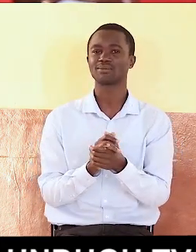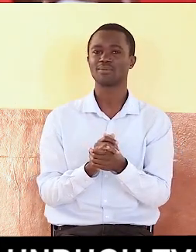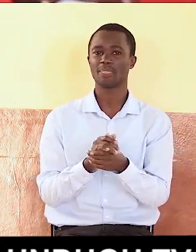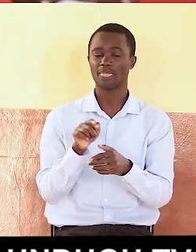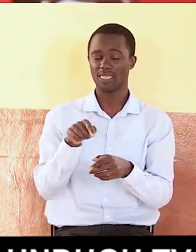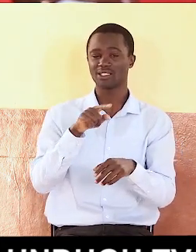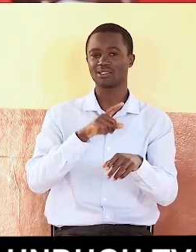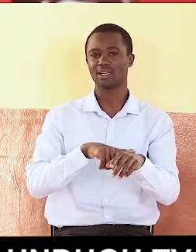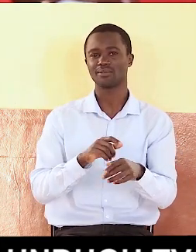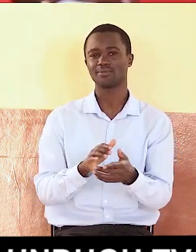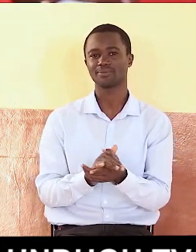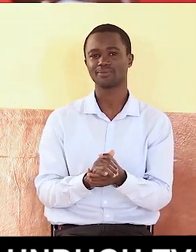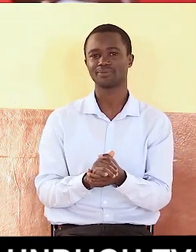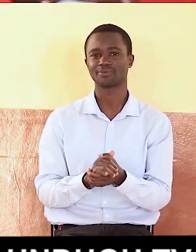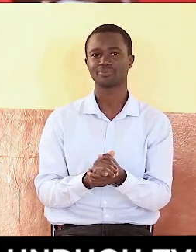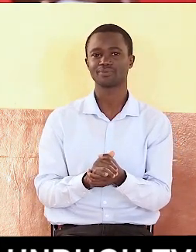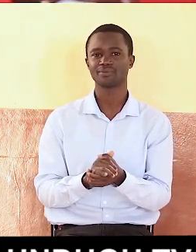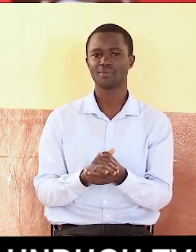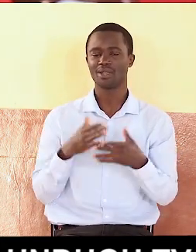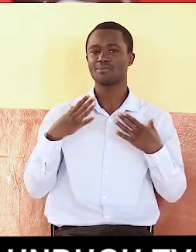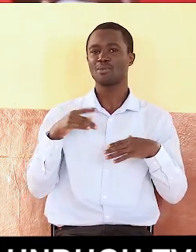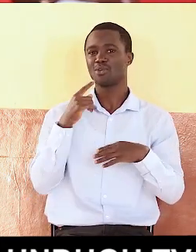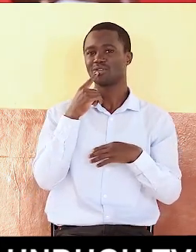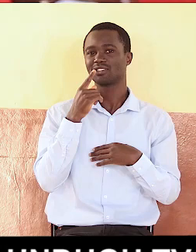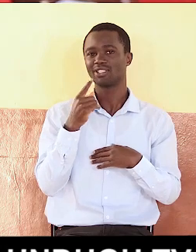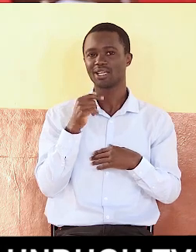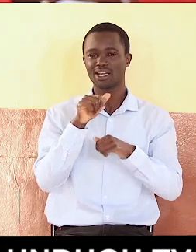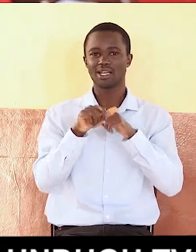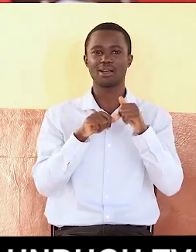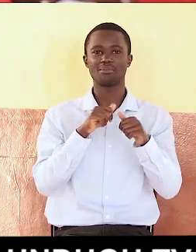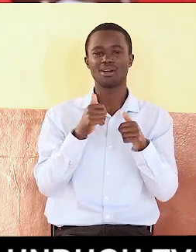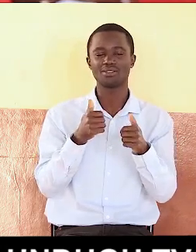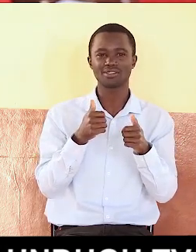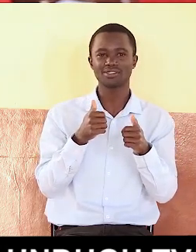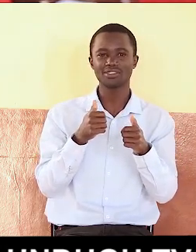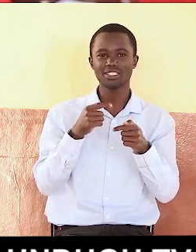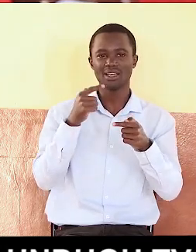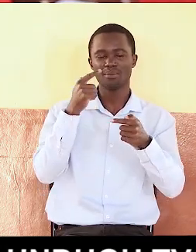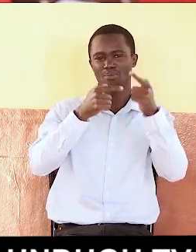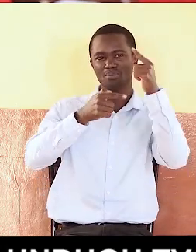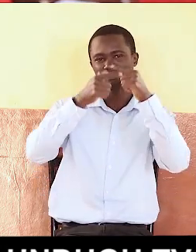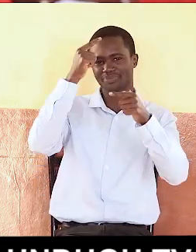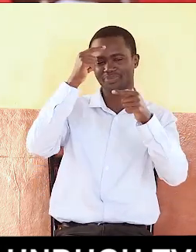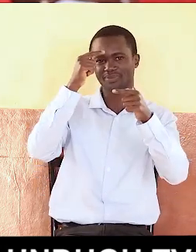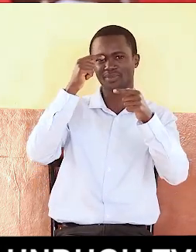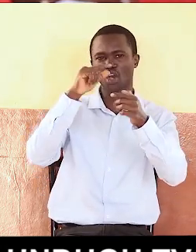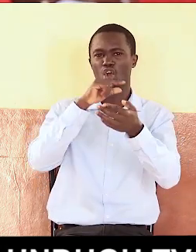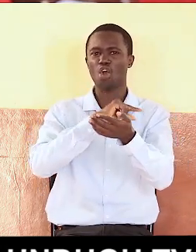huu. Ati watu wanasema you ya prosperity gospel. Sisi hatuhubiri gospel,